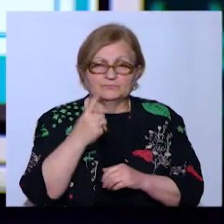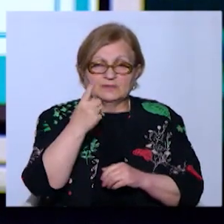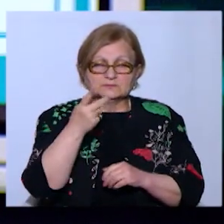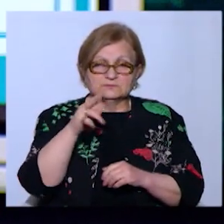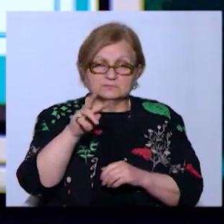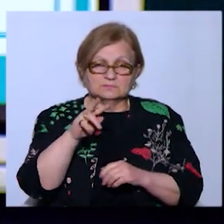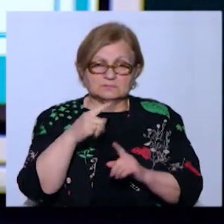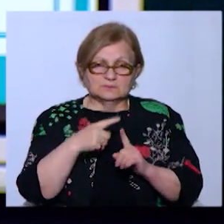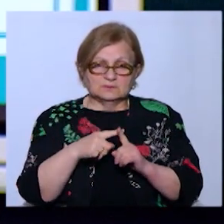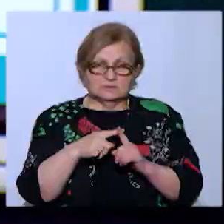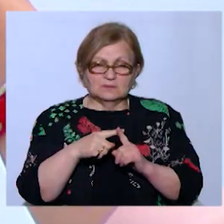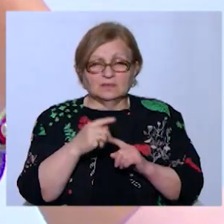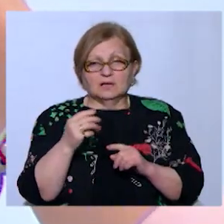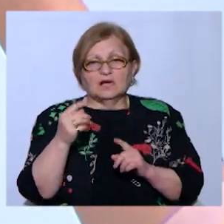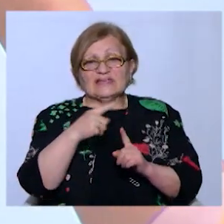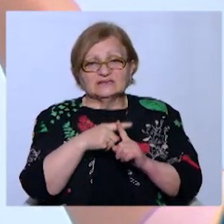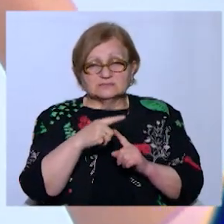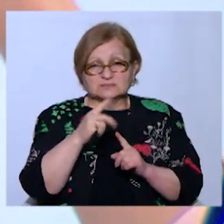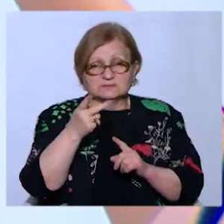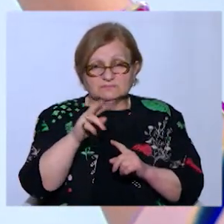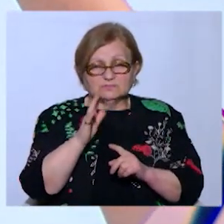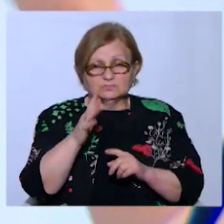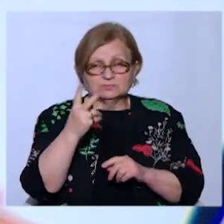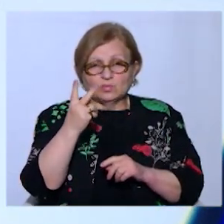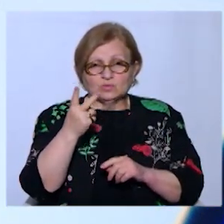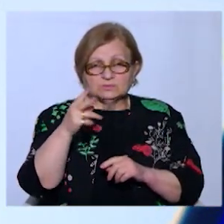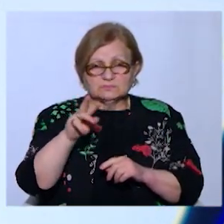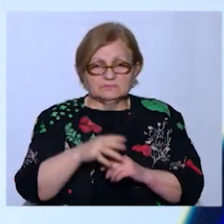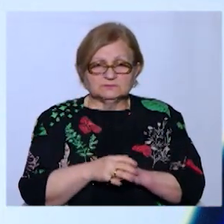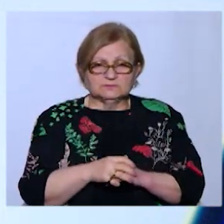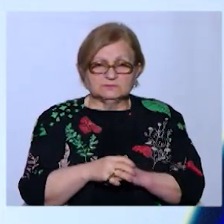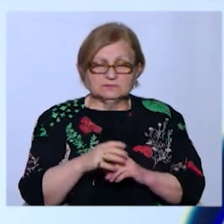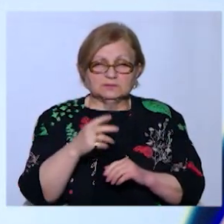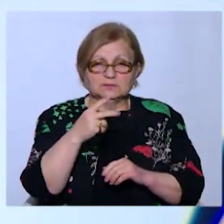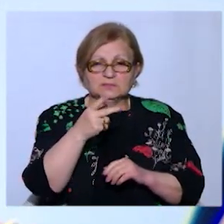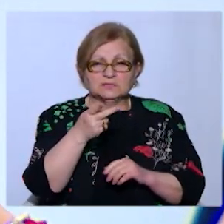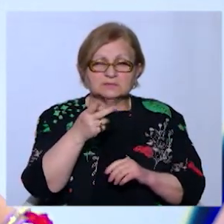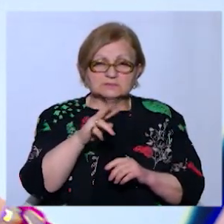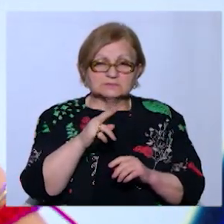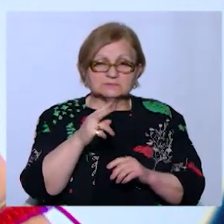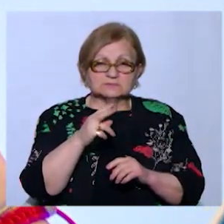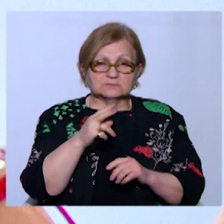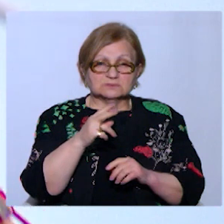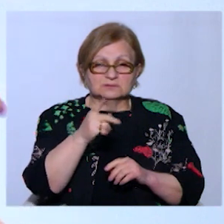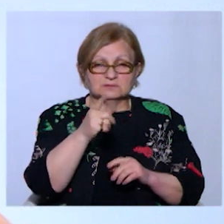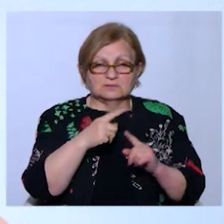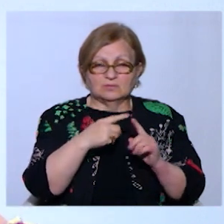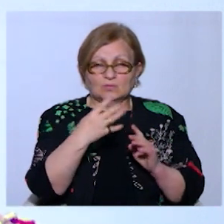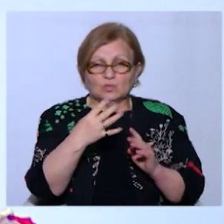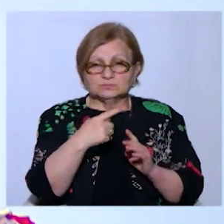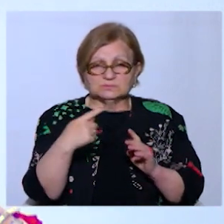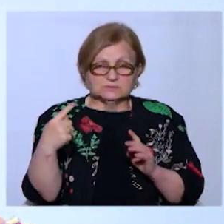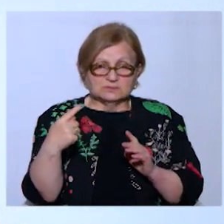კვადრატს მივუმატოთ x-ის კვადრატი, უდრის 2-ის კვადრატს. x-ის კვადრატი არის 4-ს